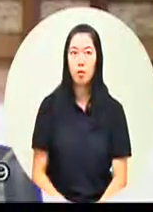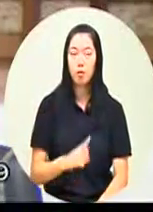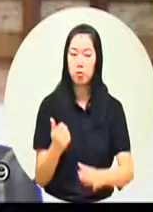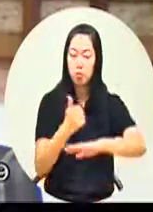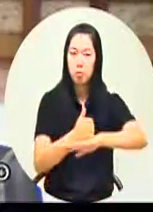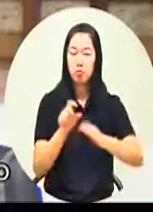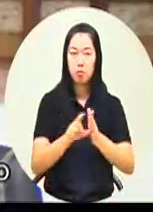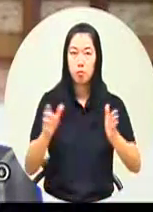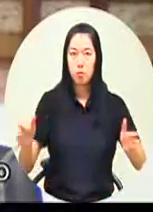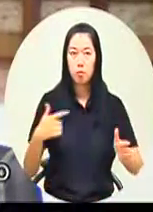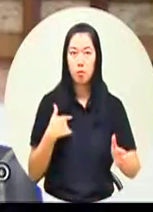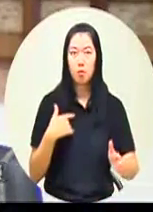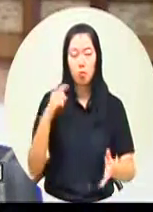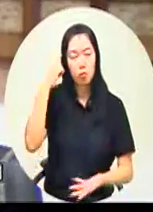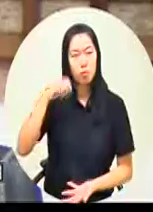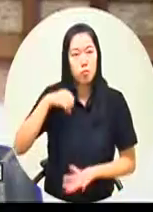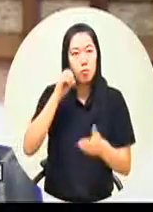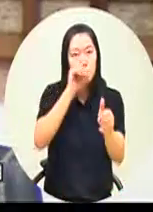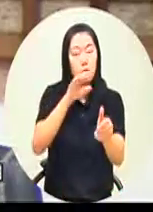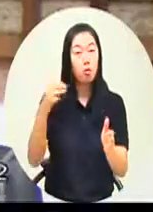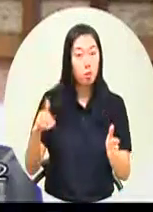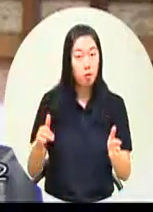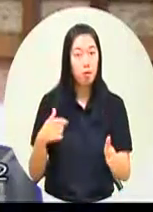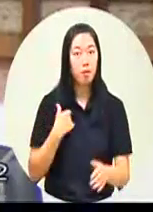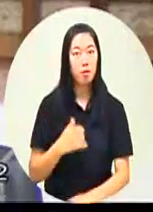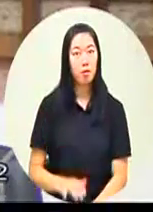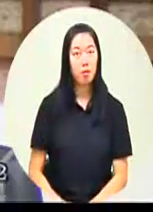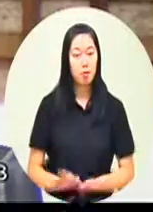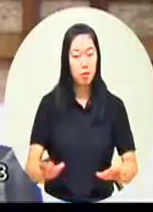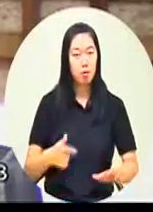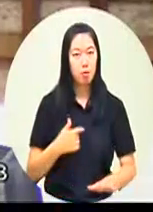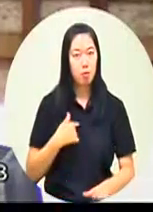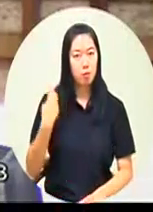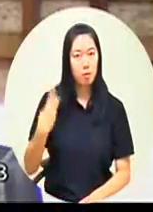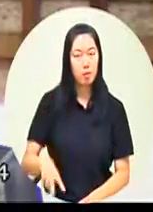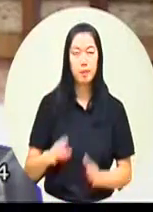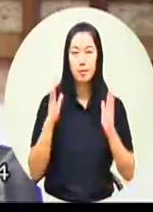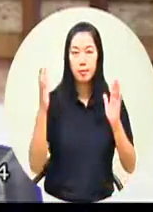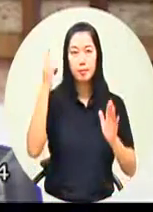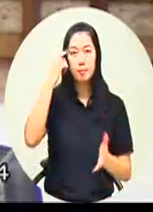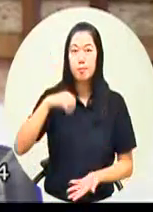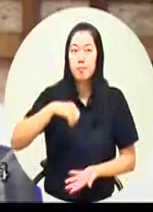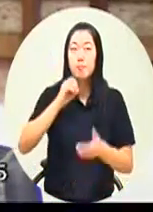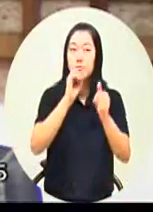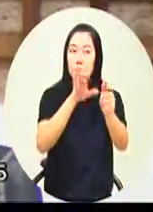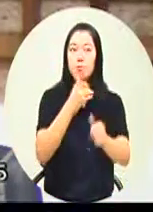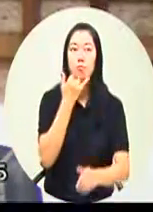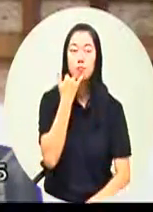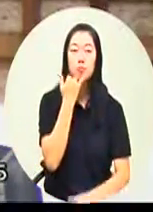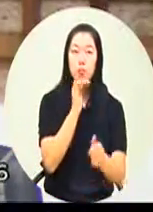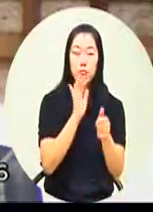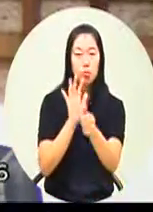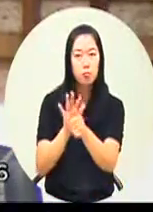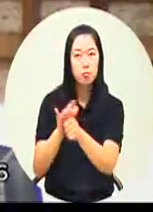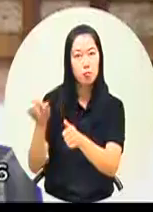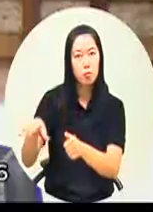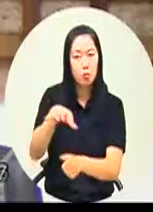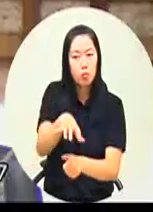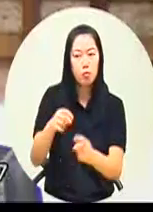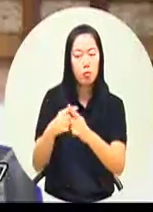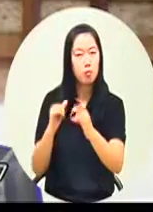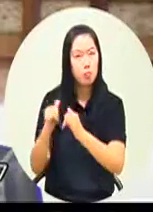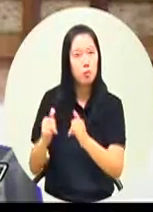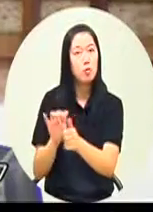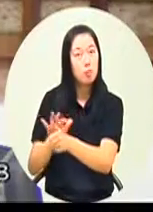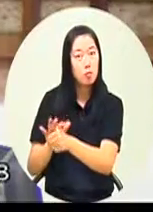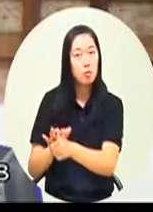好像还没有跟你提过了，那我在这个时间我想正式的跟局长为我们地方来请命了，就是说